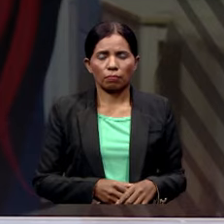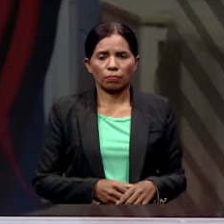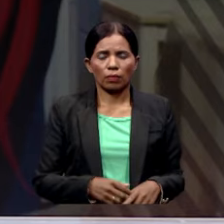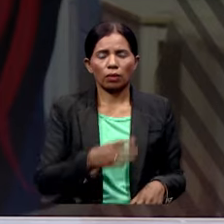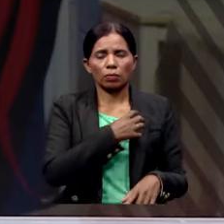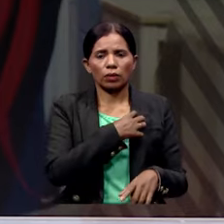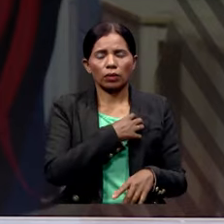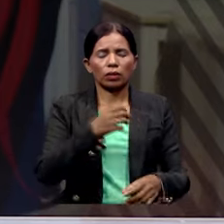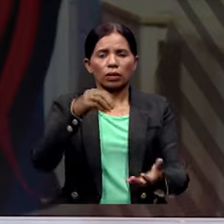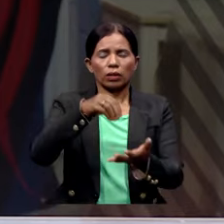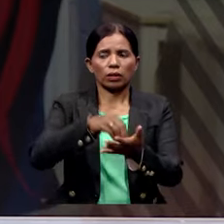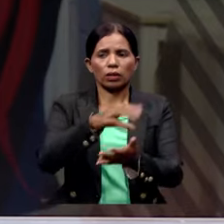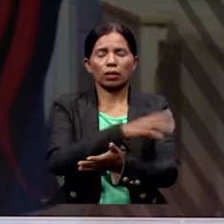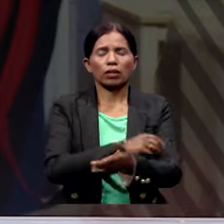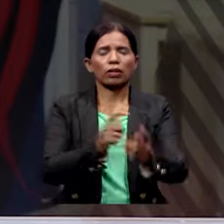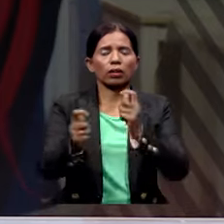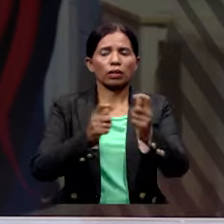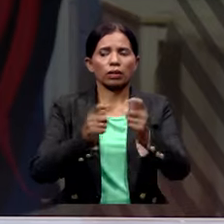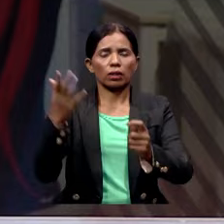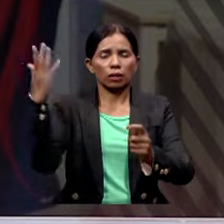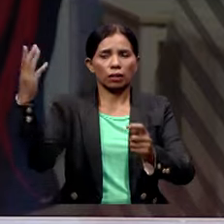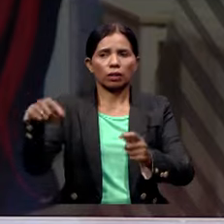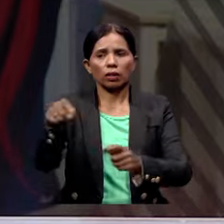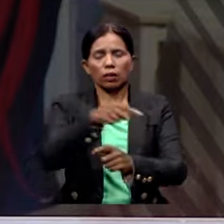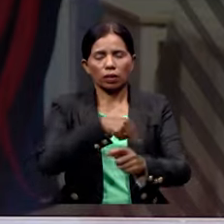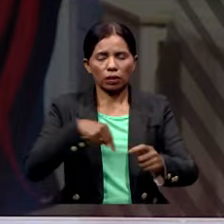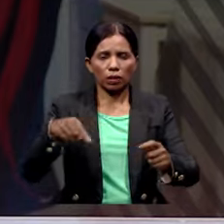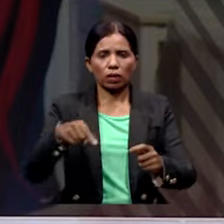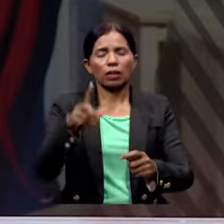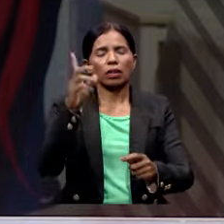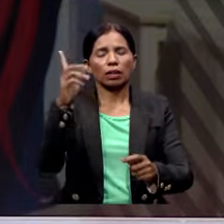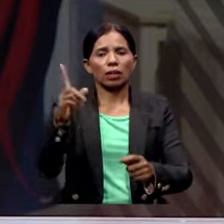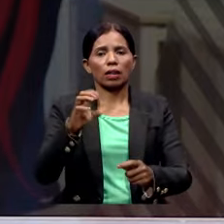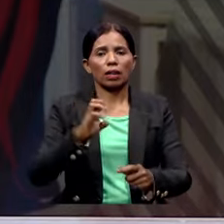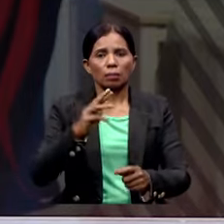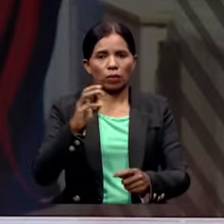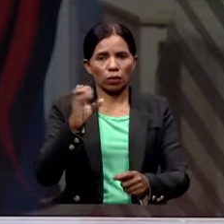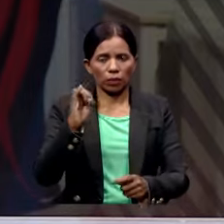Penitele se monta posto transito ide e a rotunda elem loi.